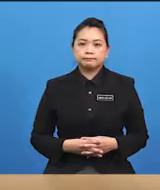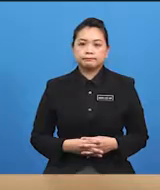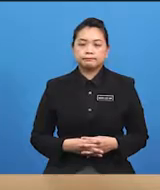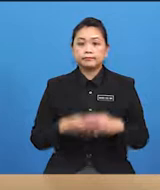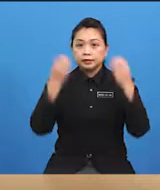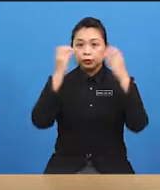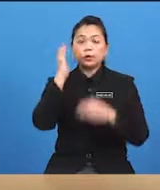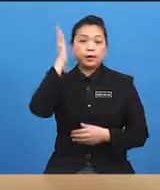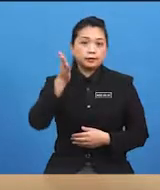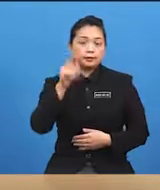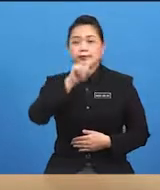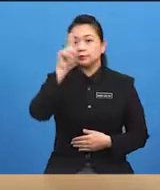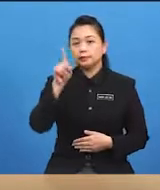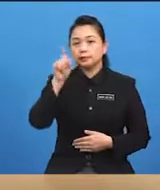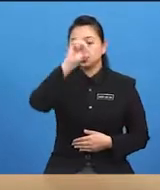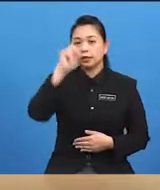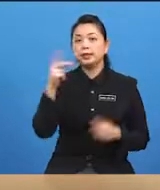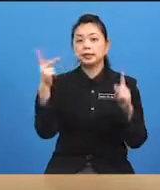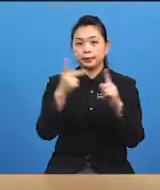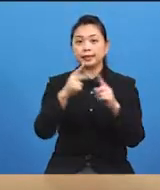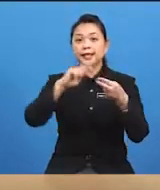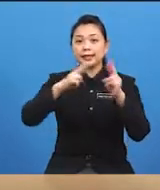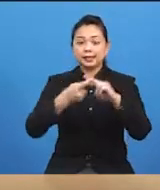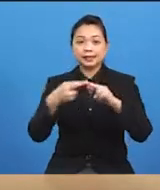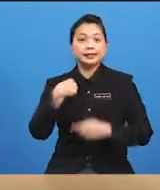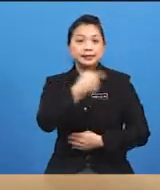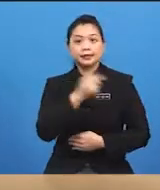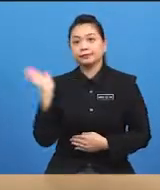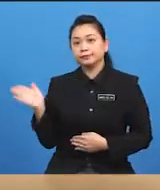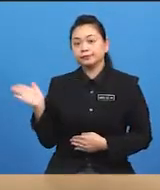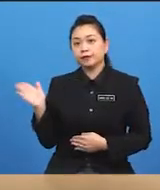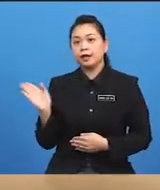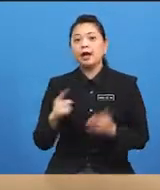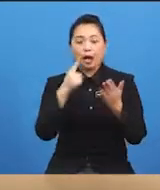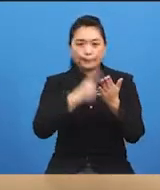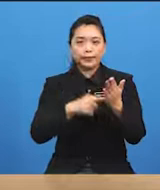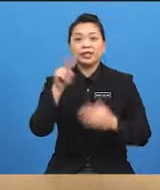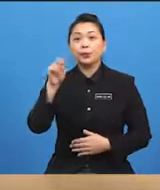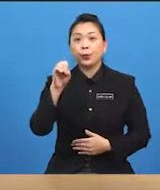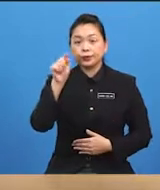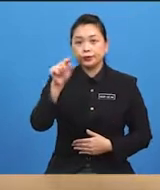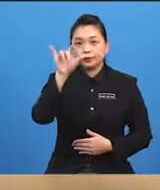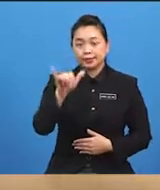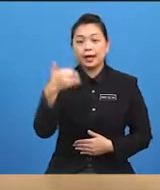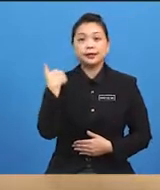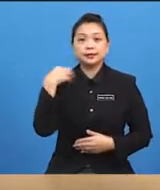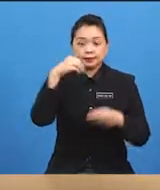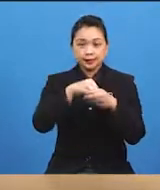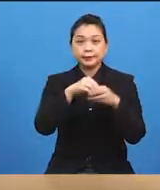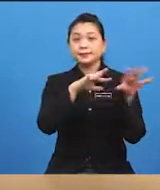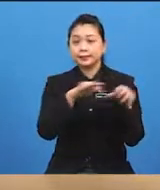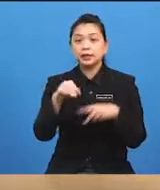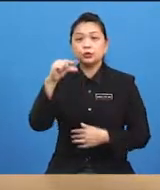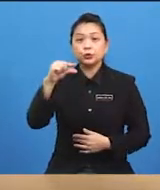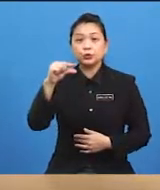Cikgu akan bertanya soalan kepada rakan kita Nor. Nor, apakah not-not yang terdapat dalam skill G